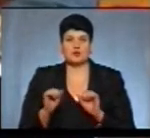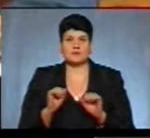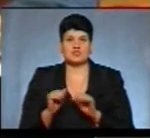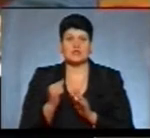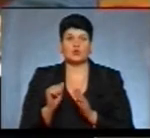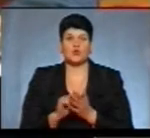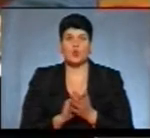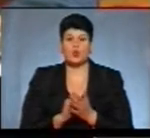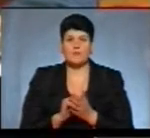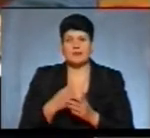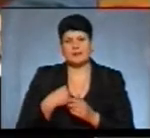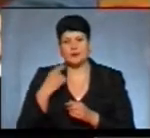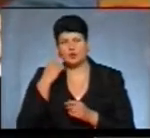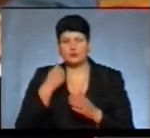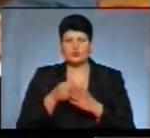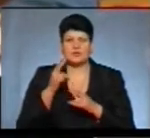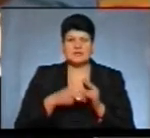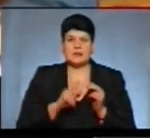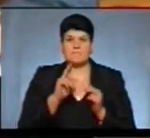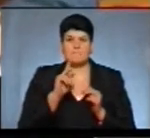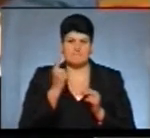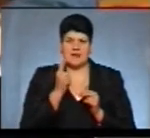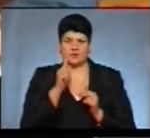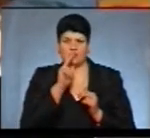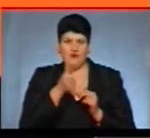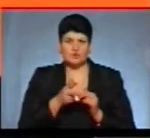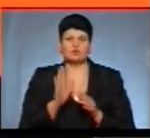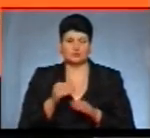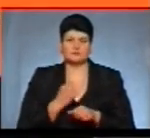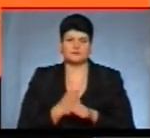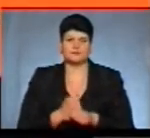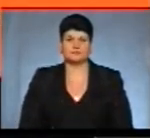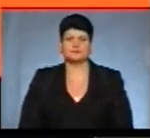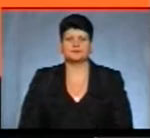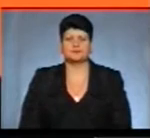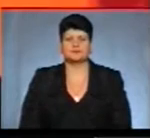документи. І думаю, до кінця першого кварталу ми це будемо запроваджувати.